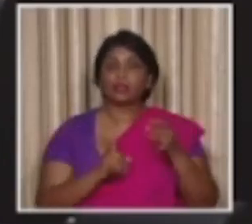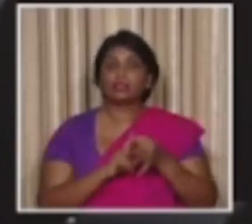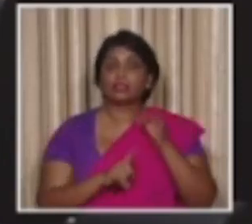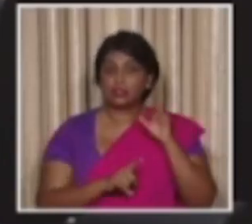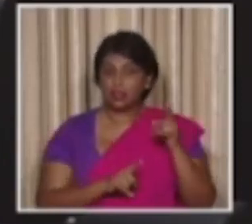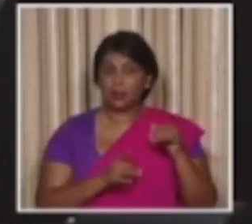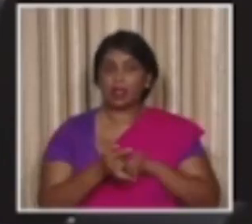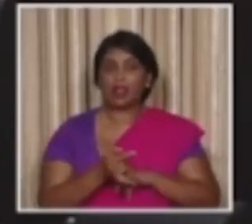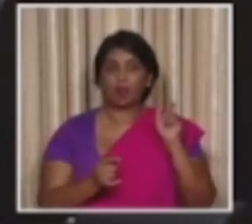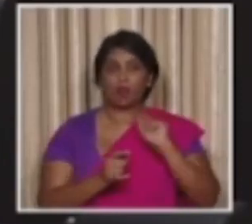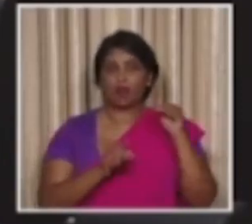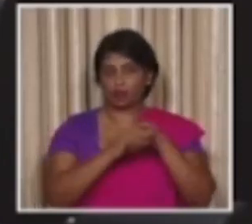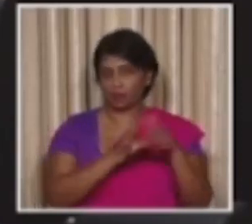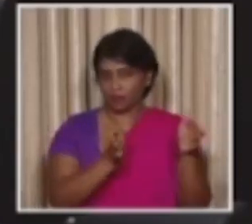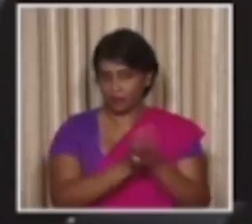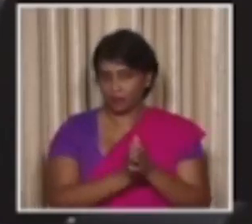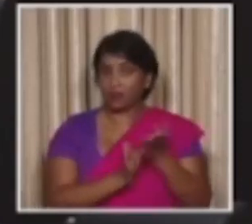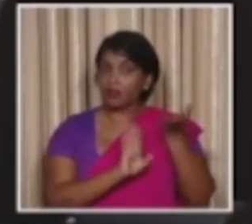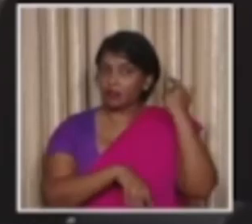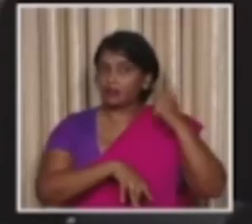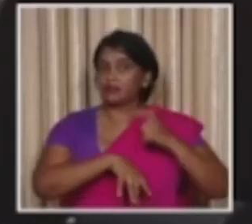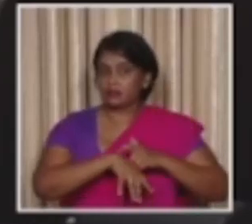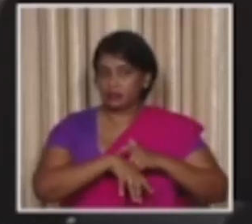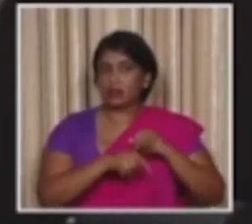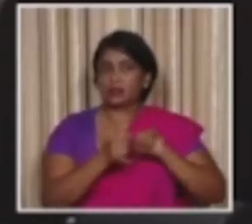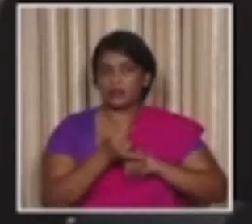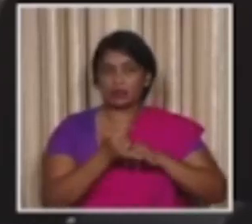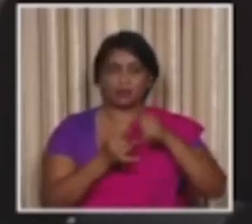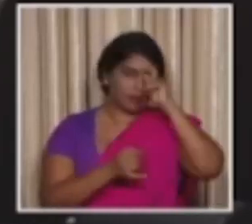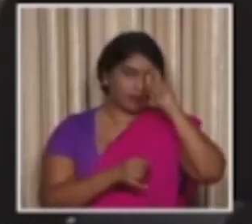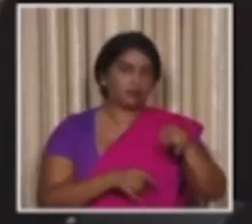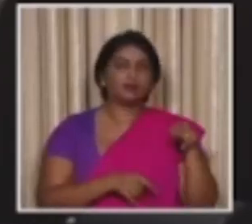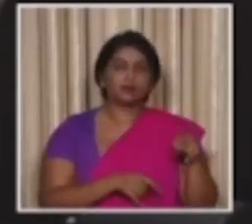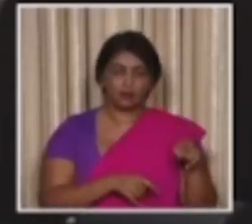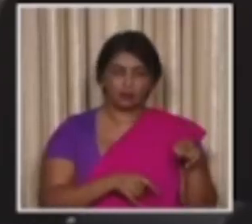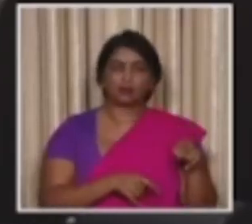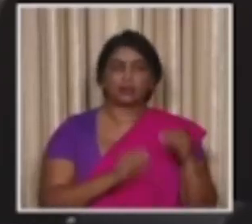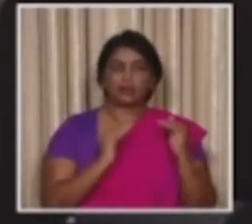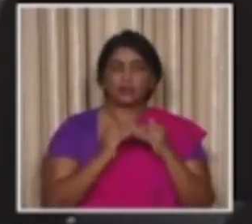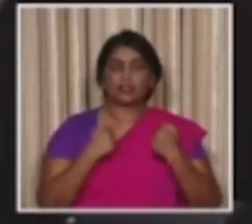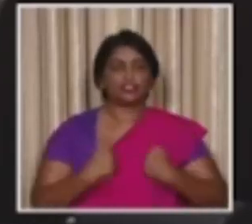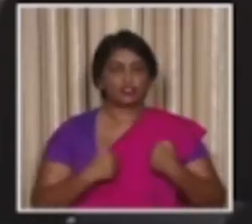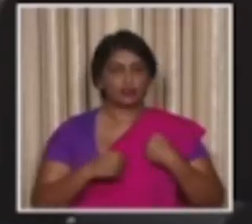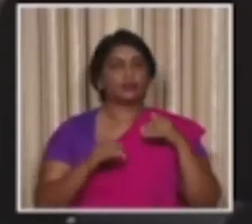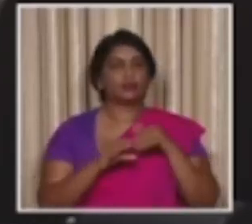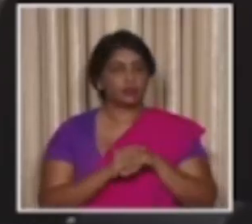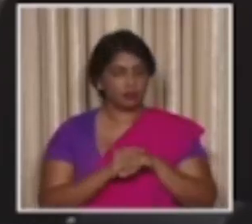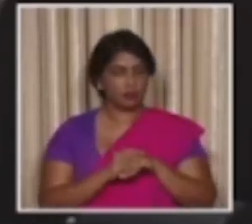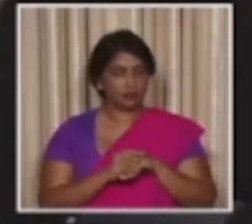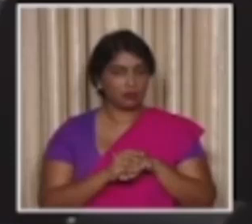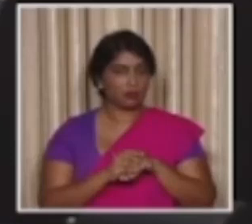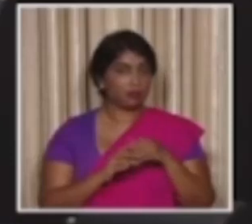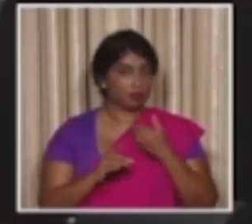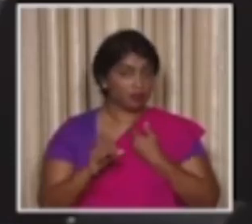ජනාධිපති ලේකම් කාර්යාලය යටතේ. ඒ කාල වකවානුව තුලදී සාගල් රත්නායක මහත්තුමා මෙහි සමසභාපතිවරයා හැටියට මම